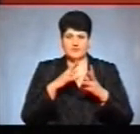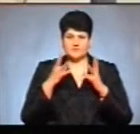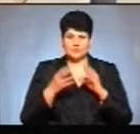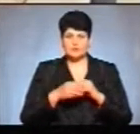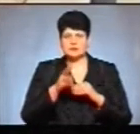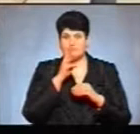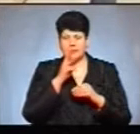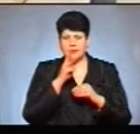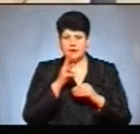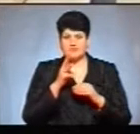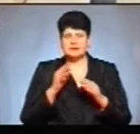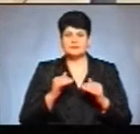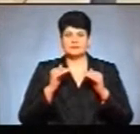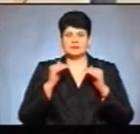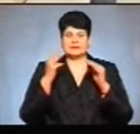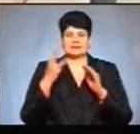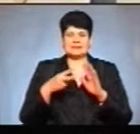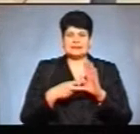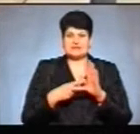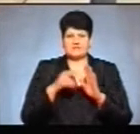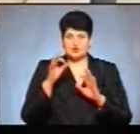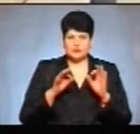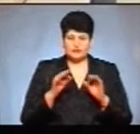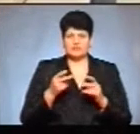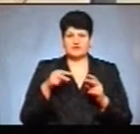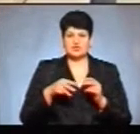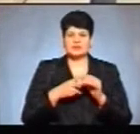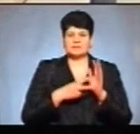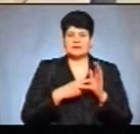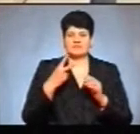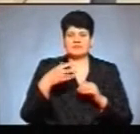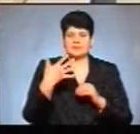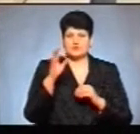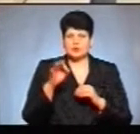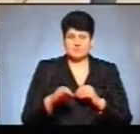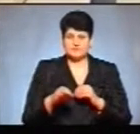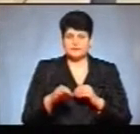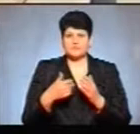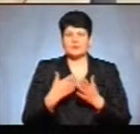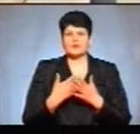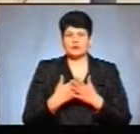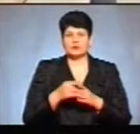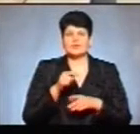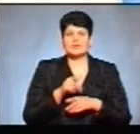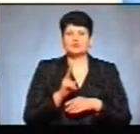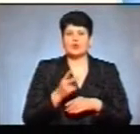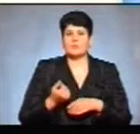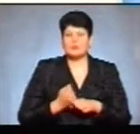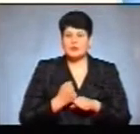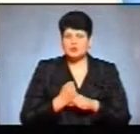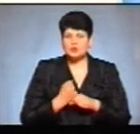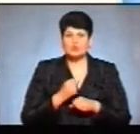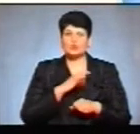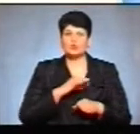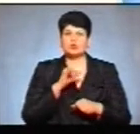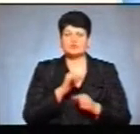заробітні плати в Україні виросли на 37%, в 2018 – майже на 25%. Тобто тих, хто працюють, доходи у них зростали,